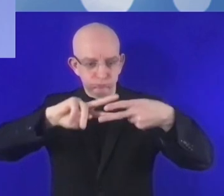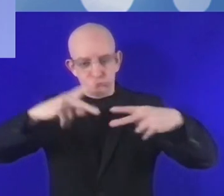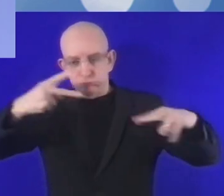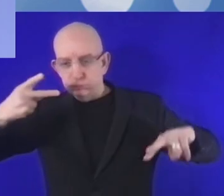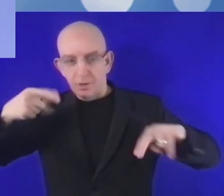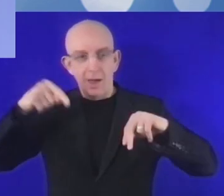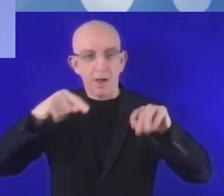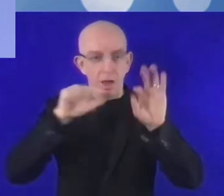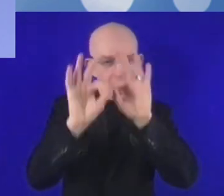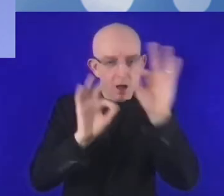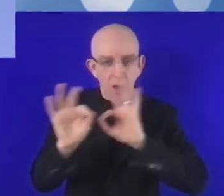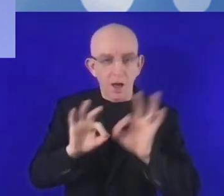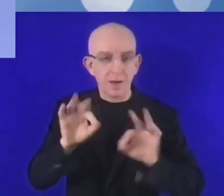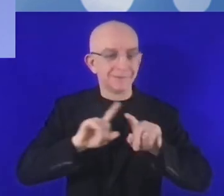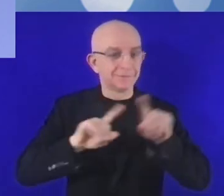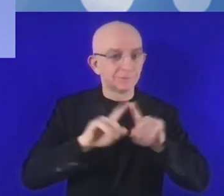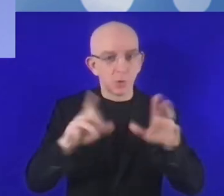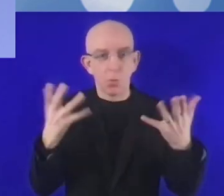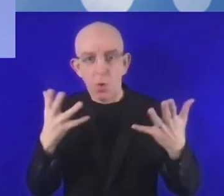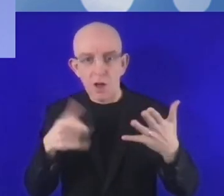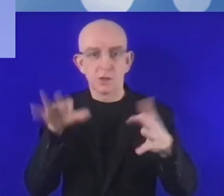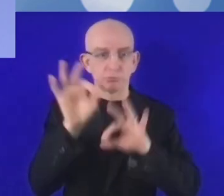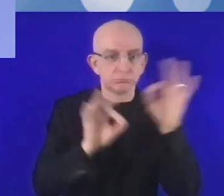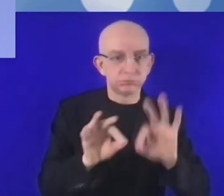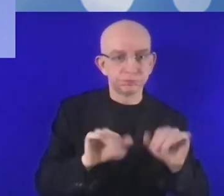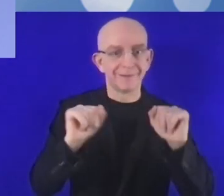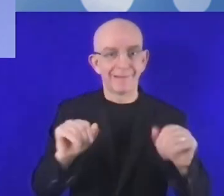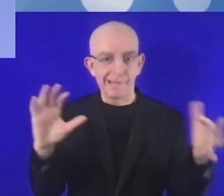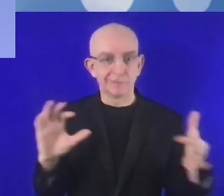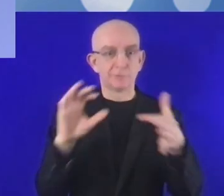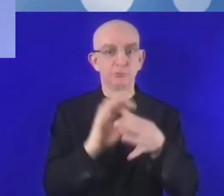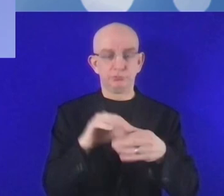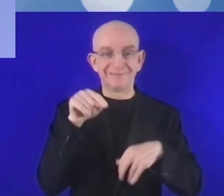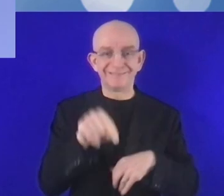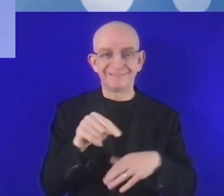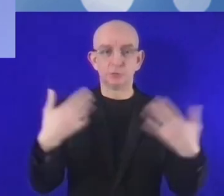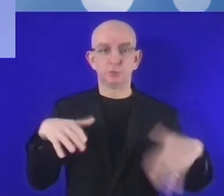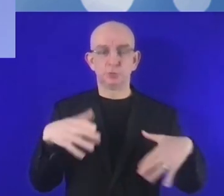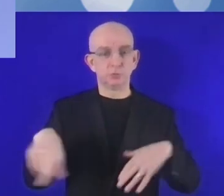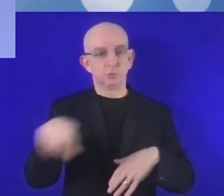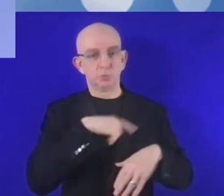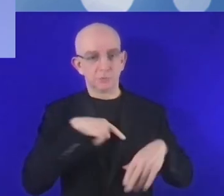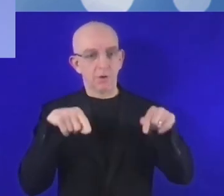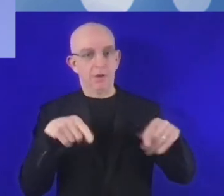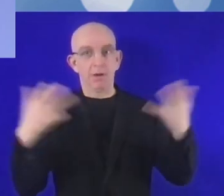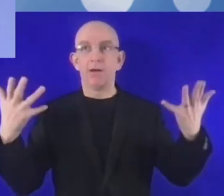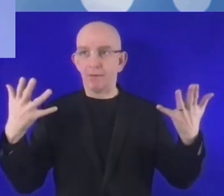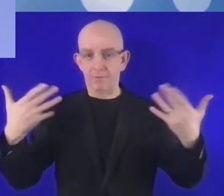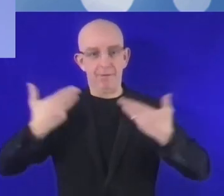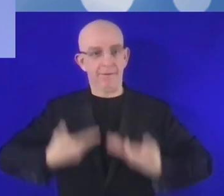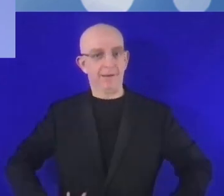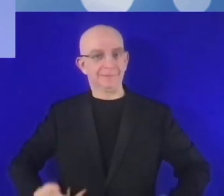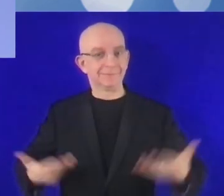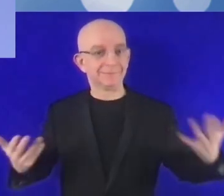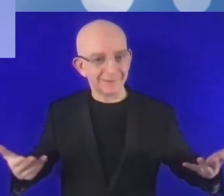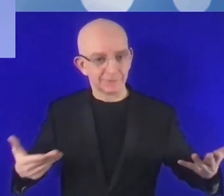как ДНК кодирует белки, как белки выстраивают клетки, а клетки строят нас